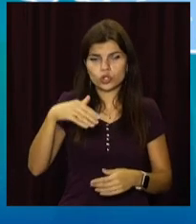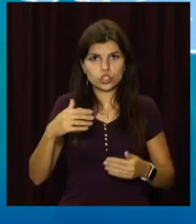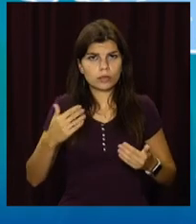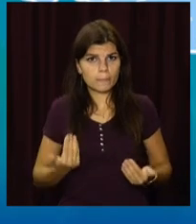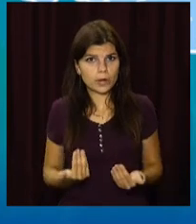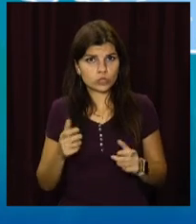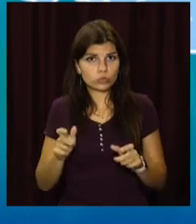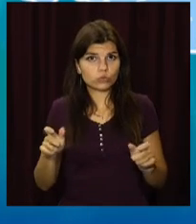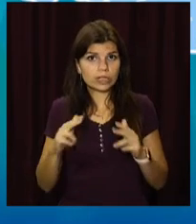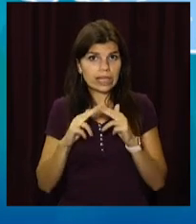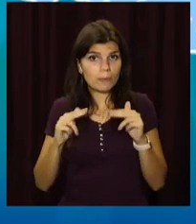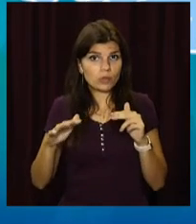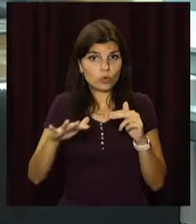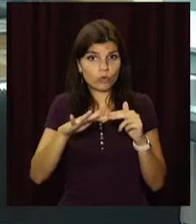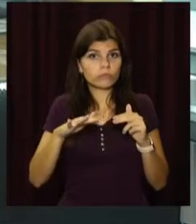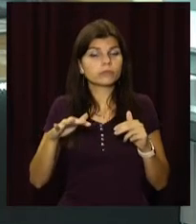мешканців.